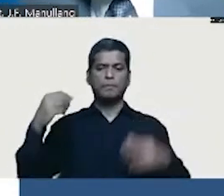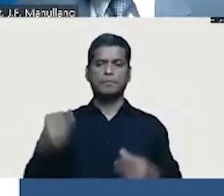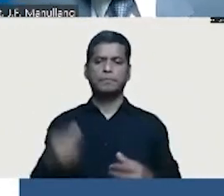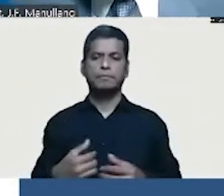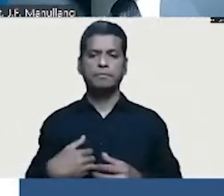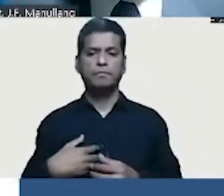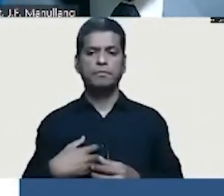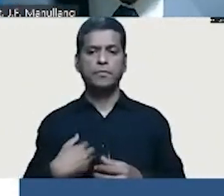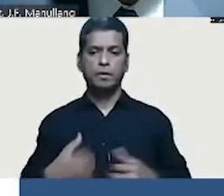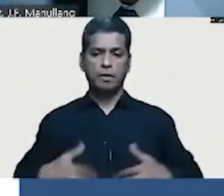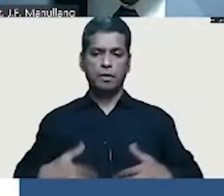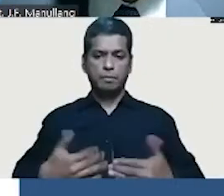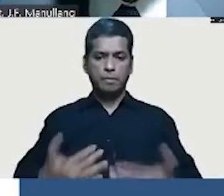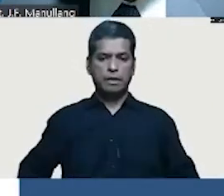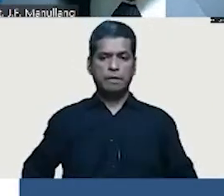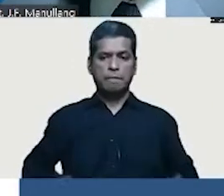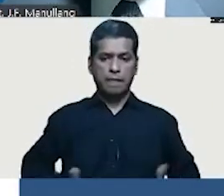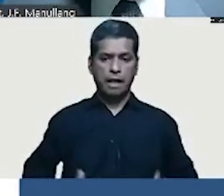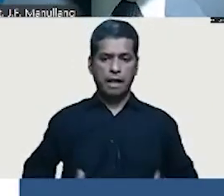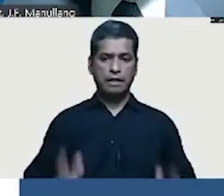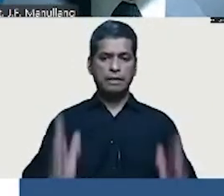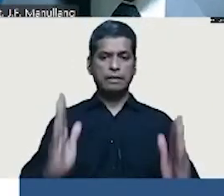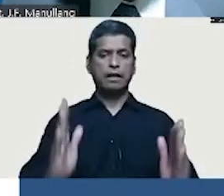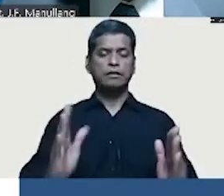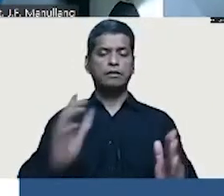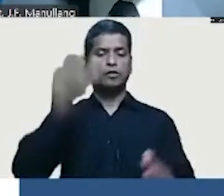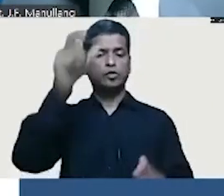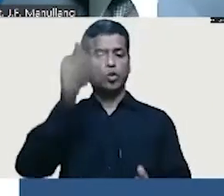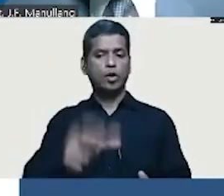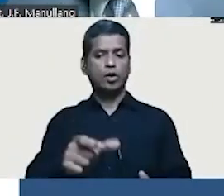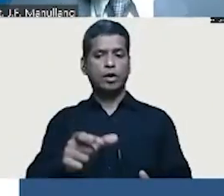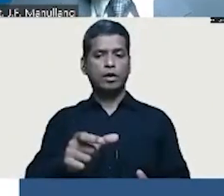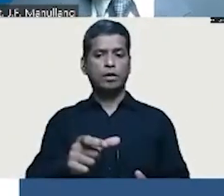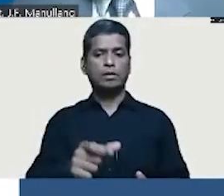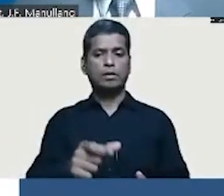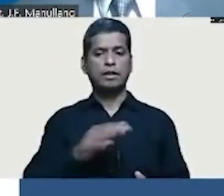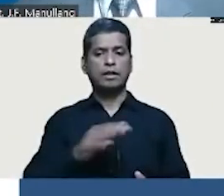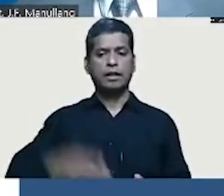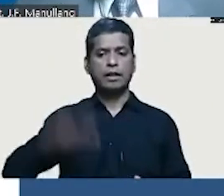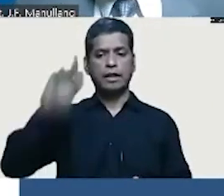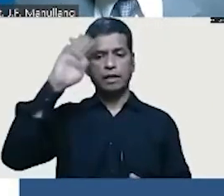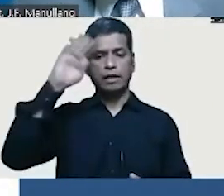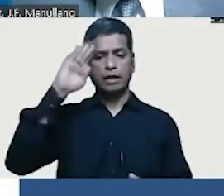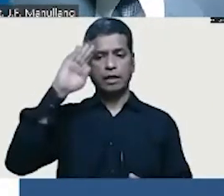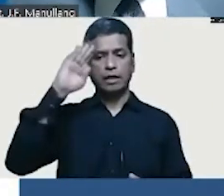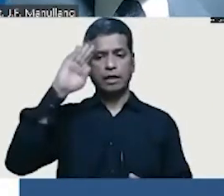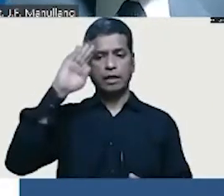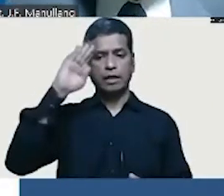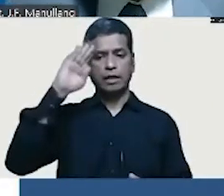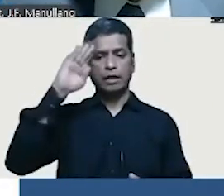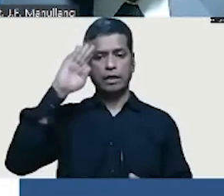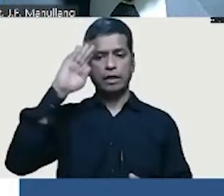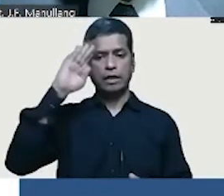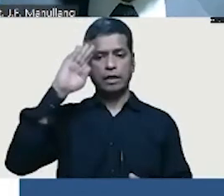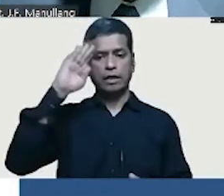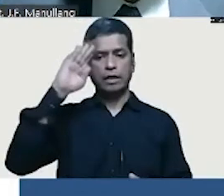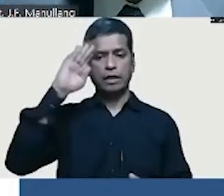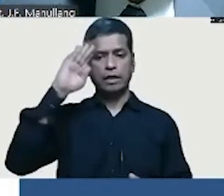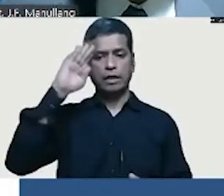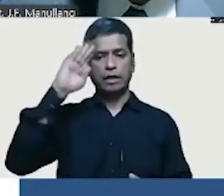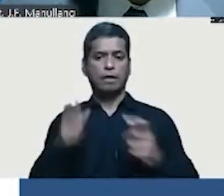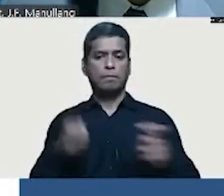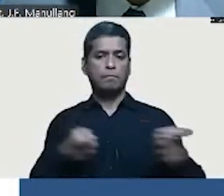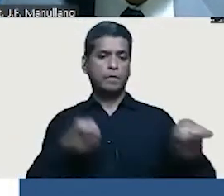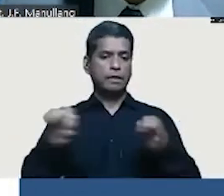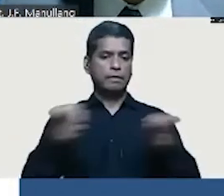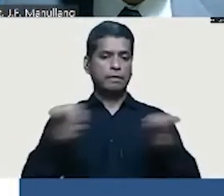mengandung dan akan melahirkan seorang anak laki-laki y71s yang anak memerintah sebagai raja yang akan